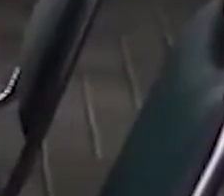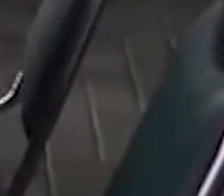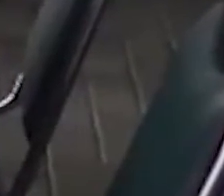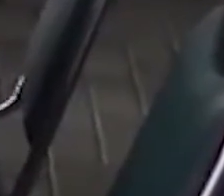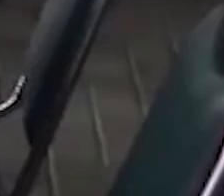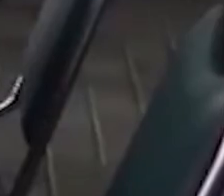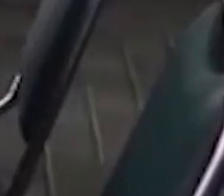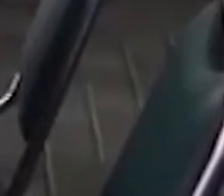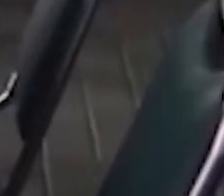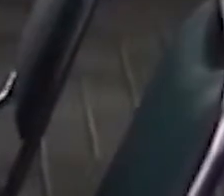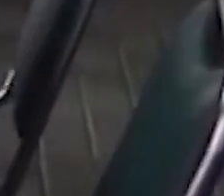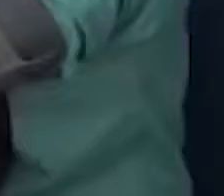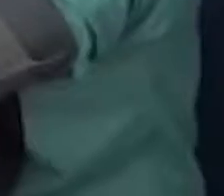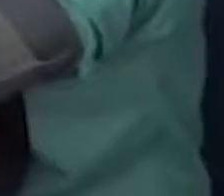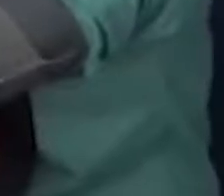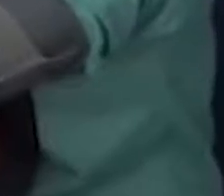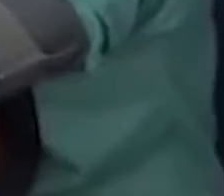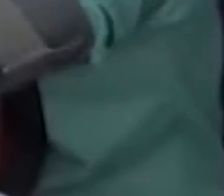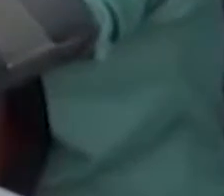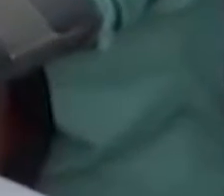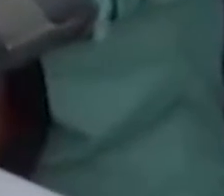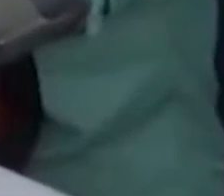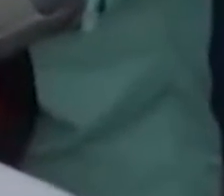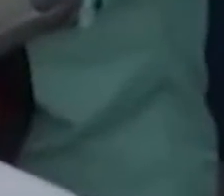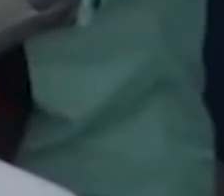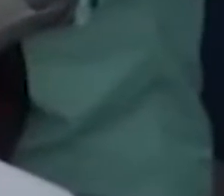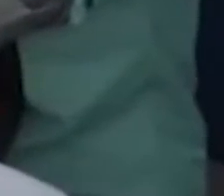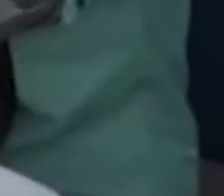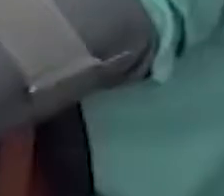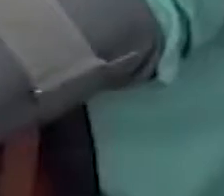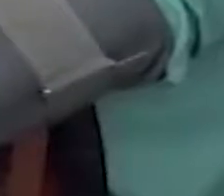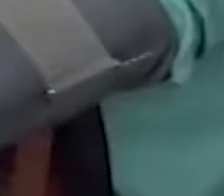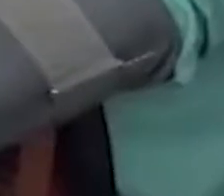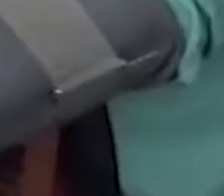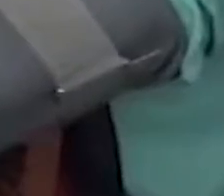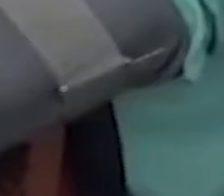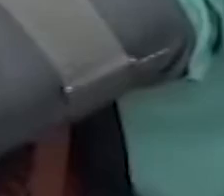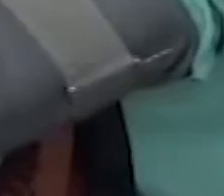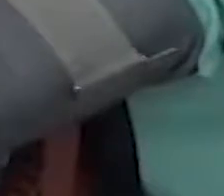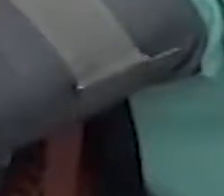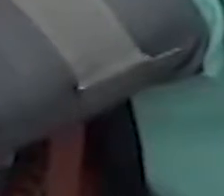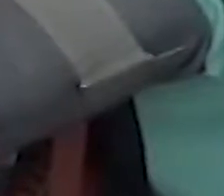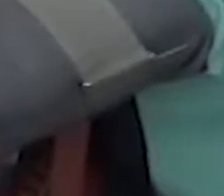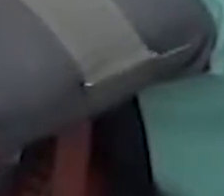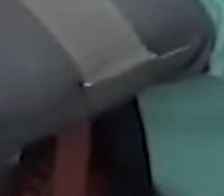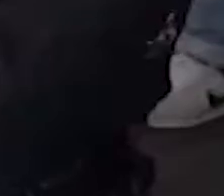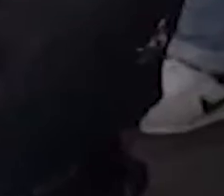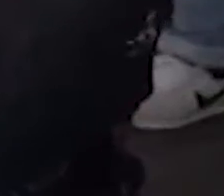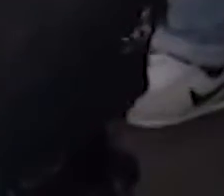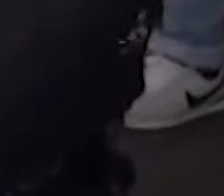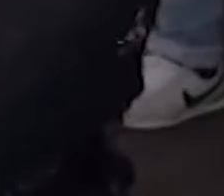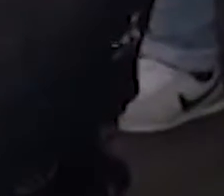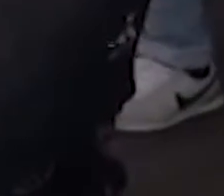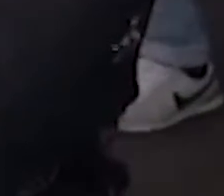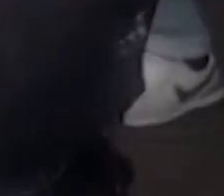Pemkot Bandung menggelar vaksinasi massal untuk mendapatkan kekebalan kelompok. Hingga Mei 2021 ditargetkan sekitar 36.000 guru di Kota Bandung